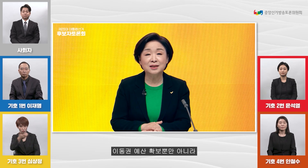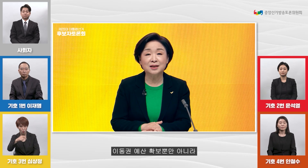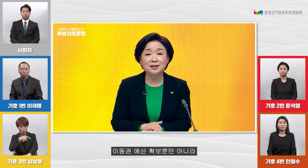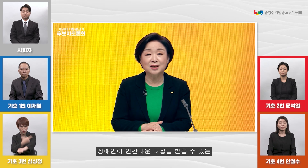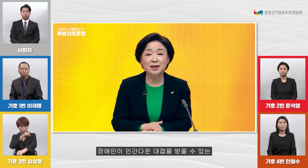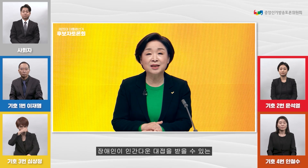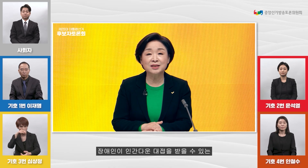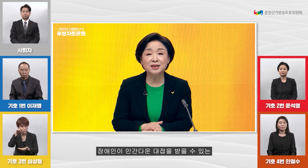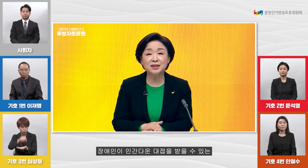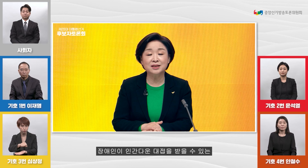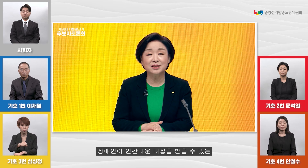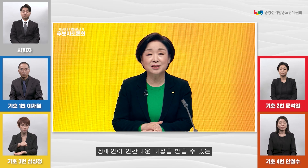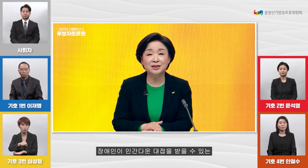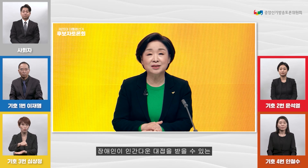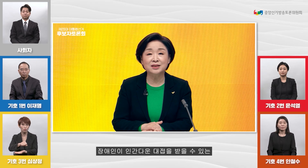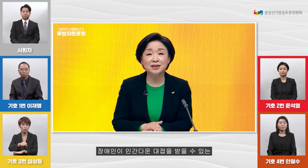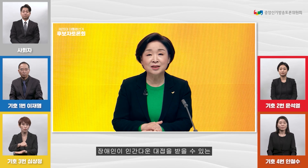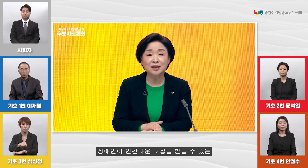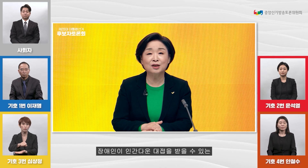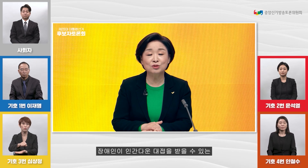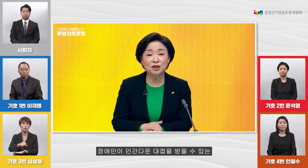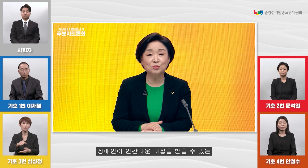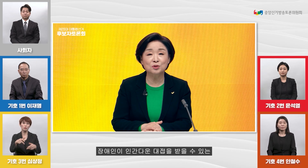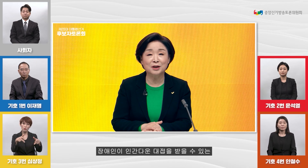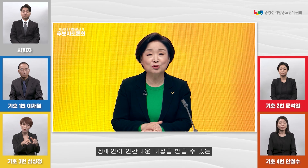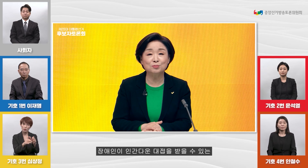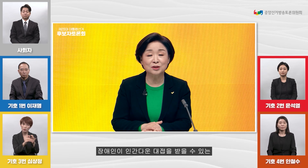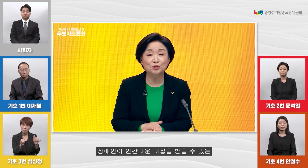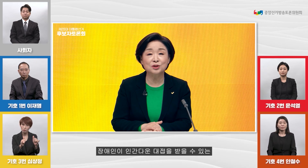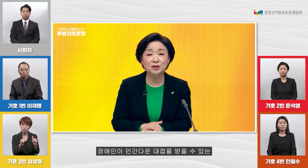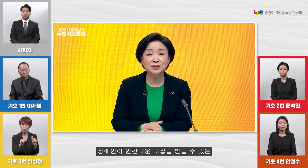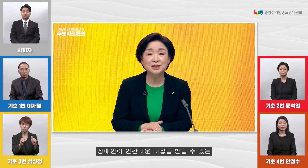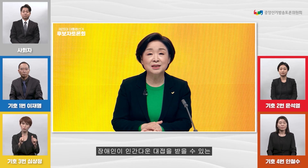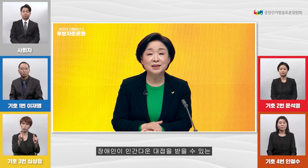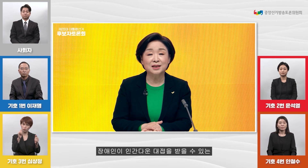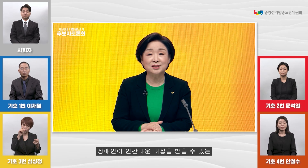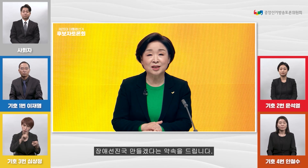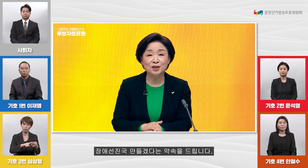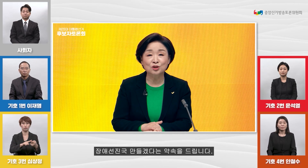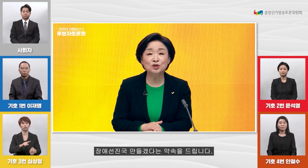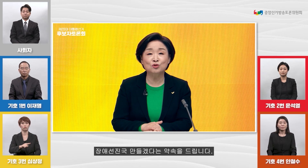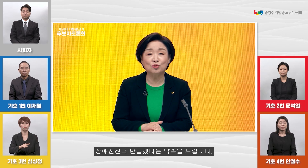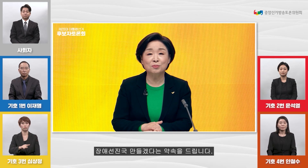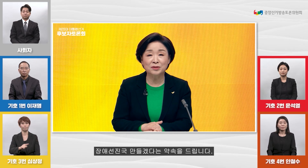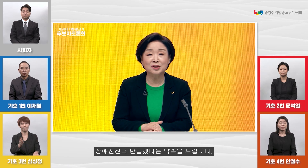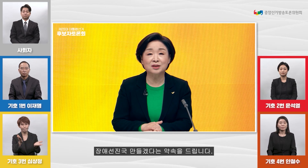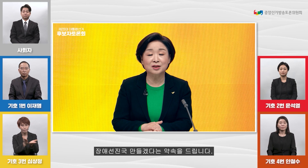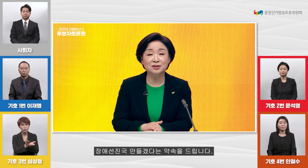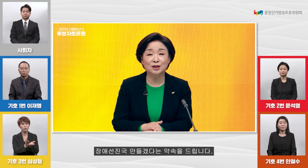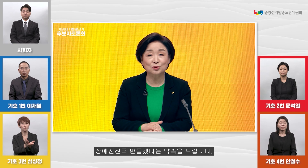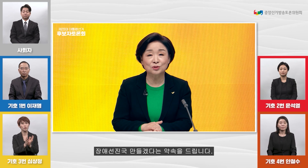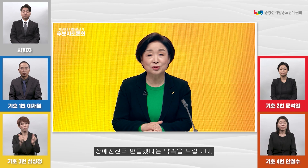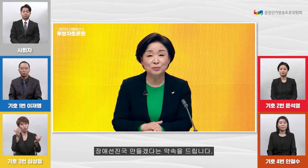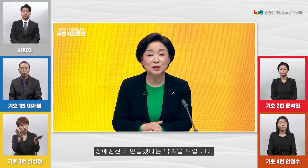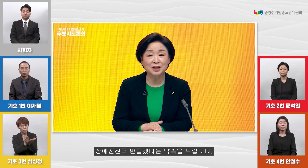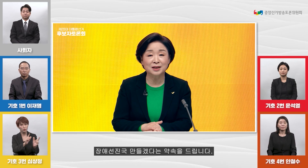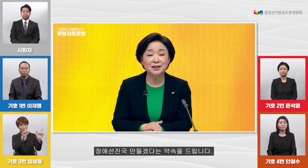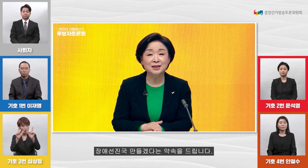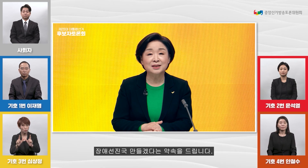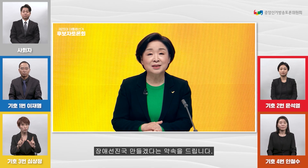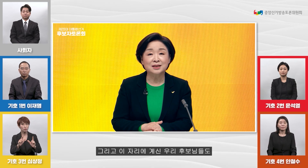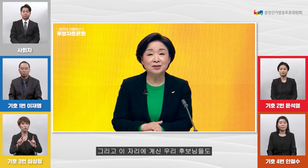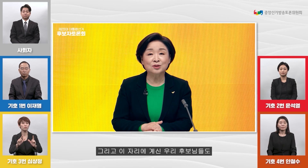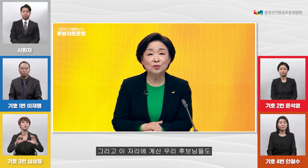아니라 장애인이 인간다운 대접을 받을 수 있는 장애 선진국 만들겠다는 약속을